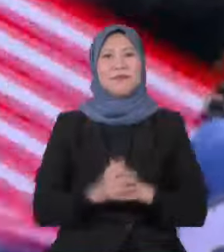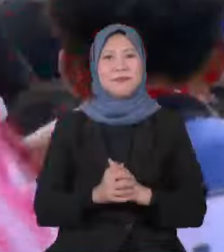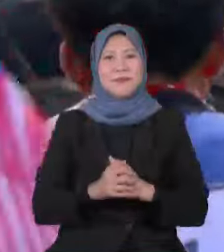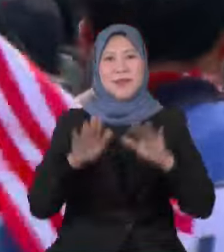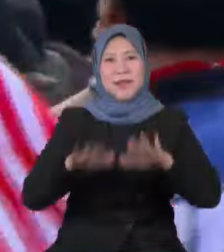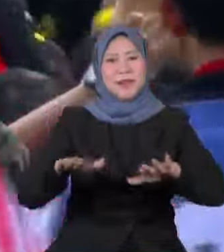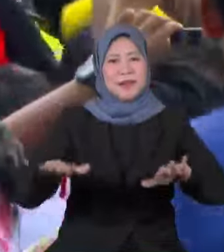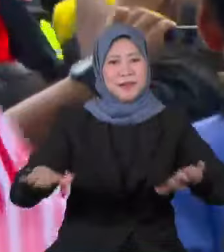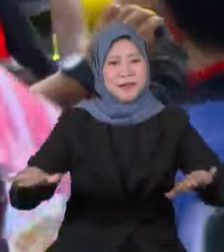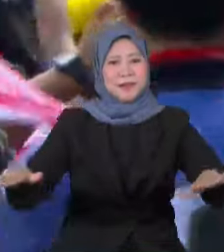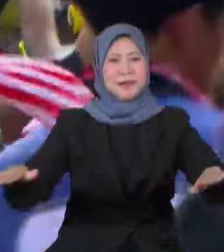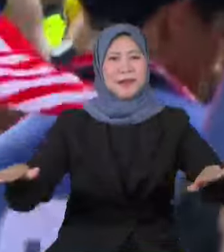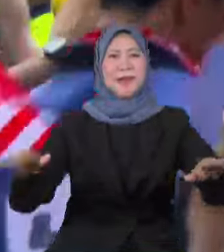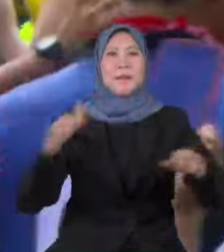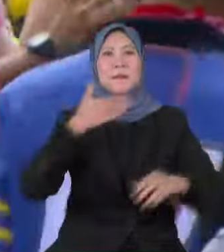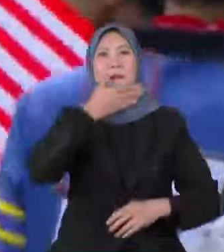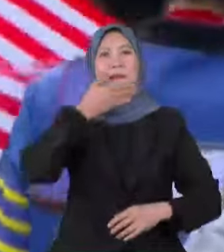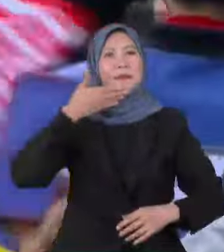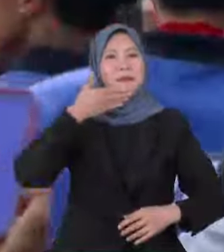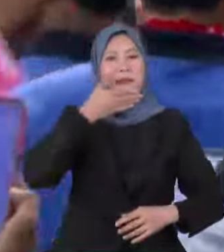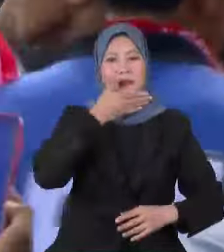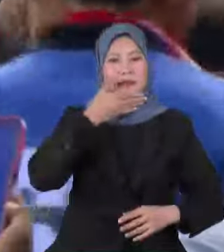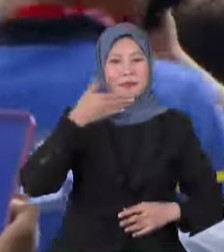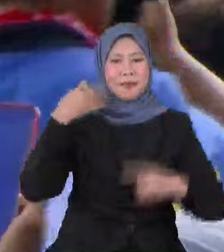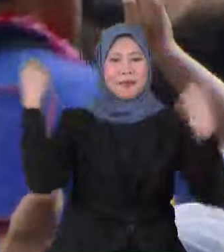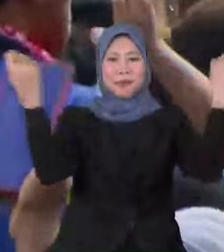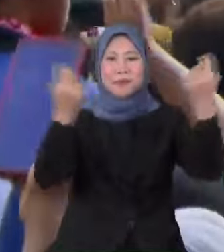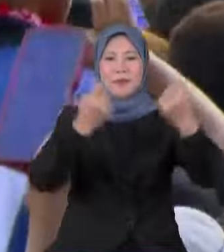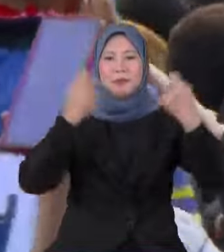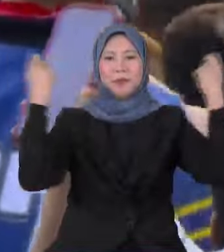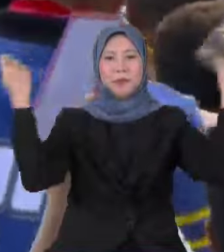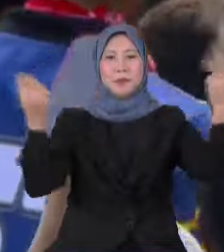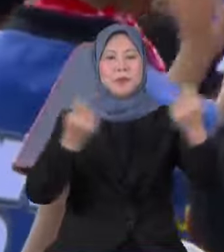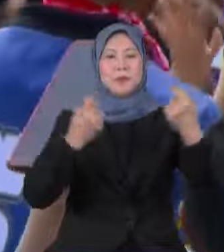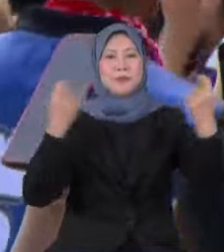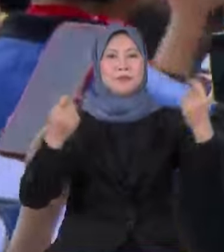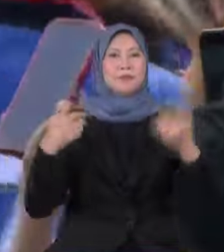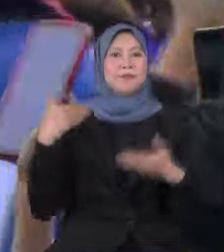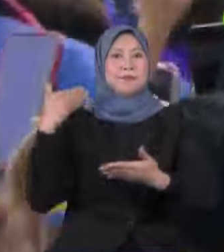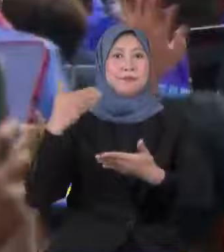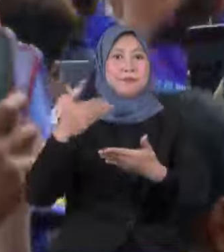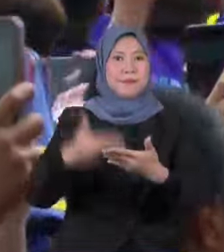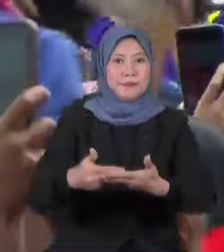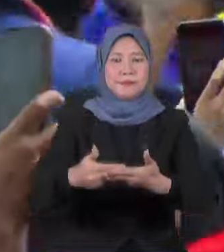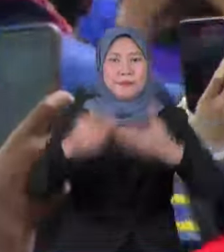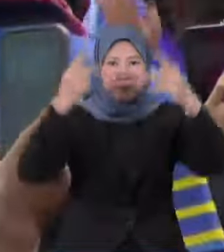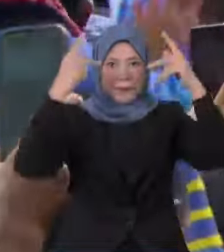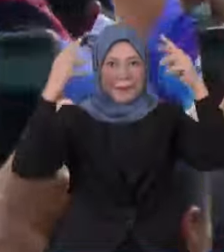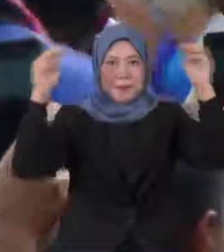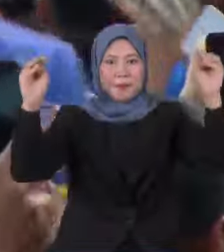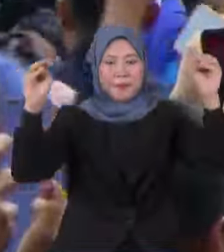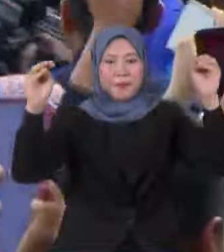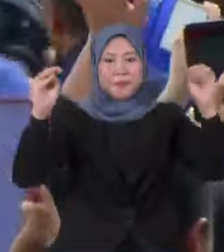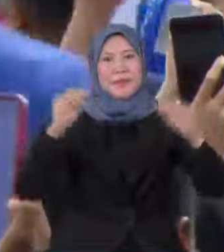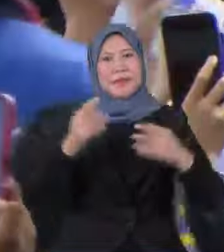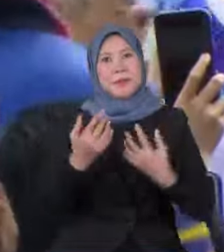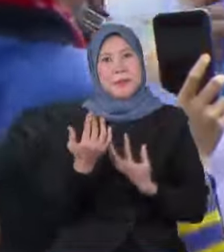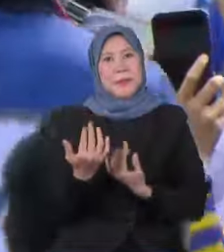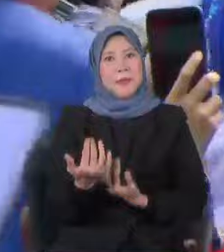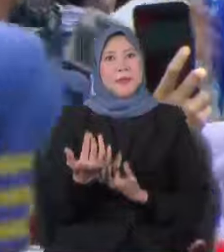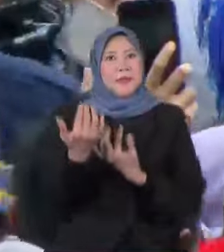Adik-adik kecil dan juga belia meraihkan ketibaan yang amat berhormat Perdana Menteri. Pasti mereka tidak sabar